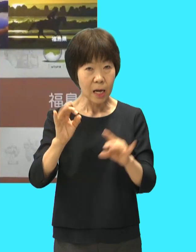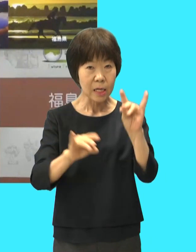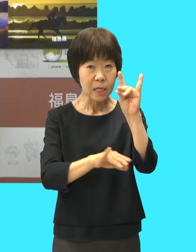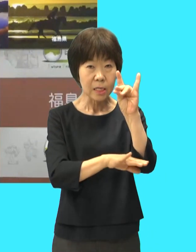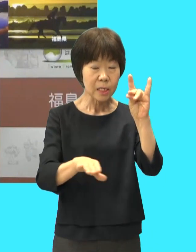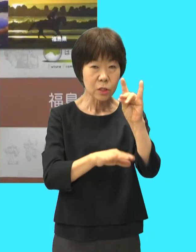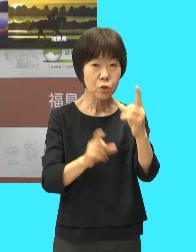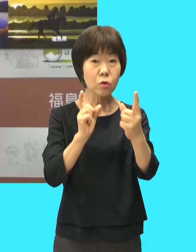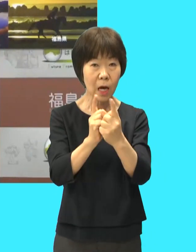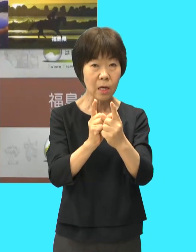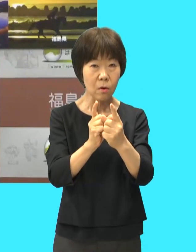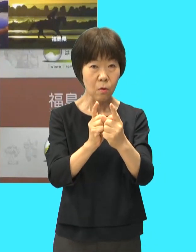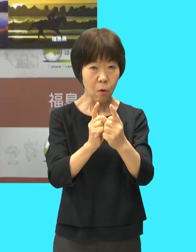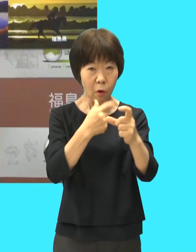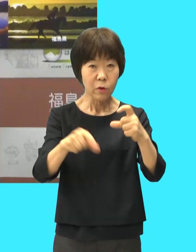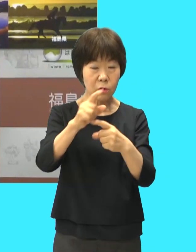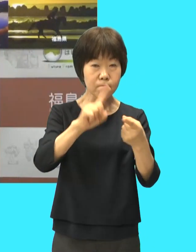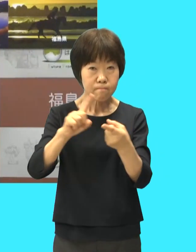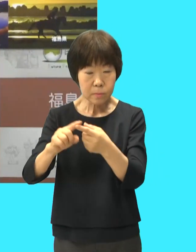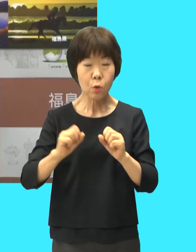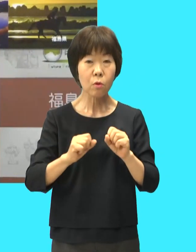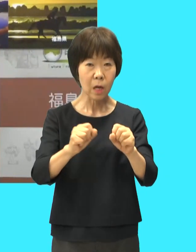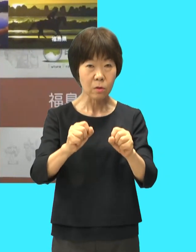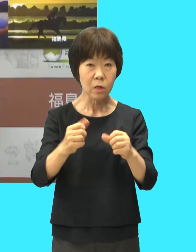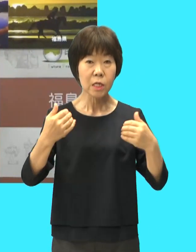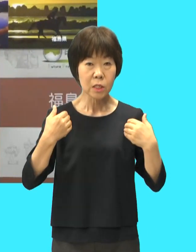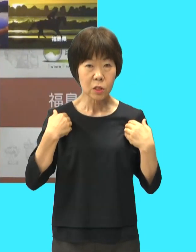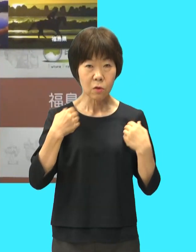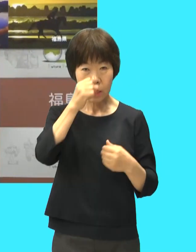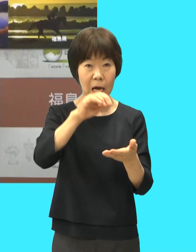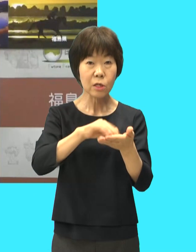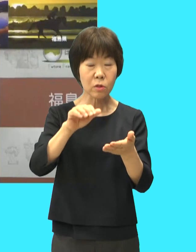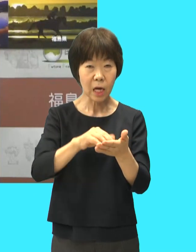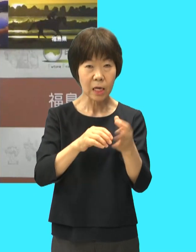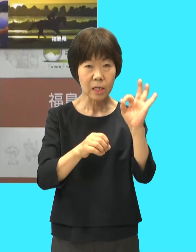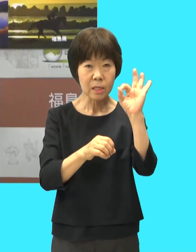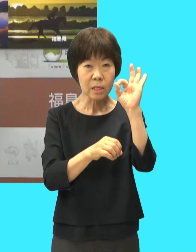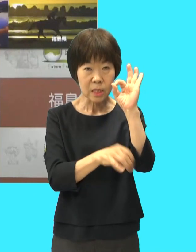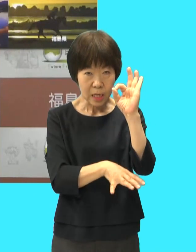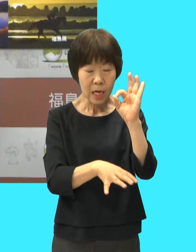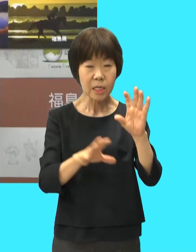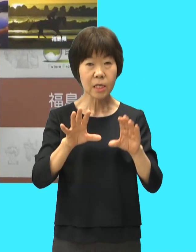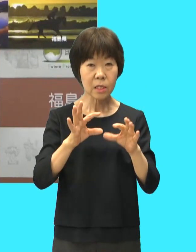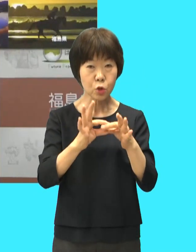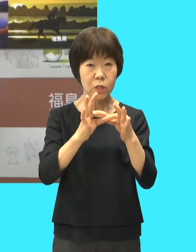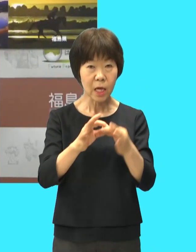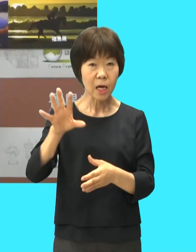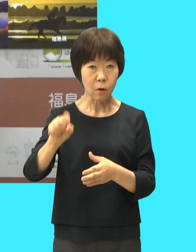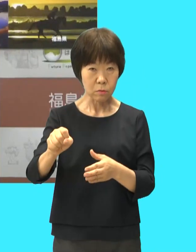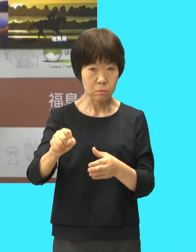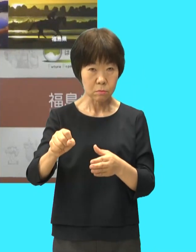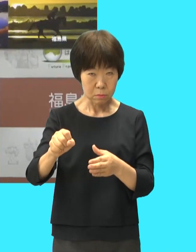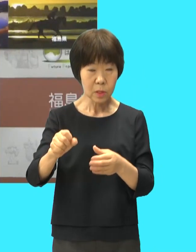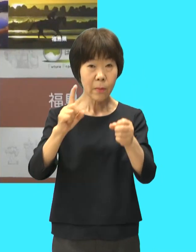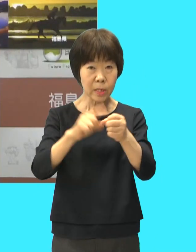をより柔軟にするまた必要な予算額について財源について確保するということで国と